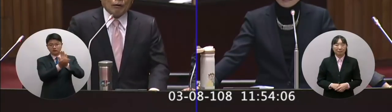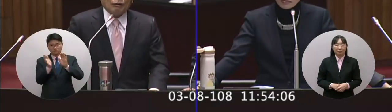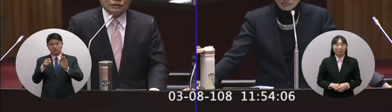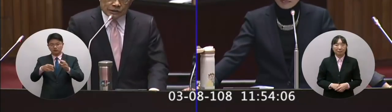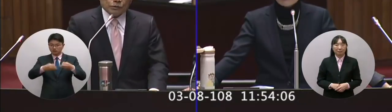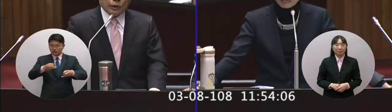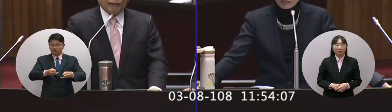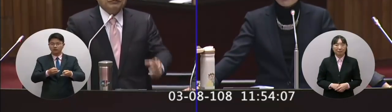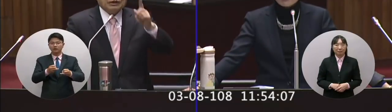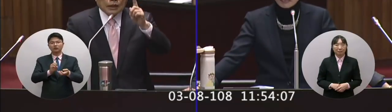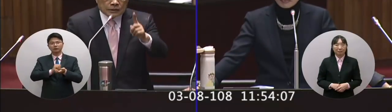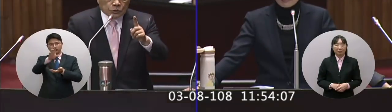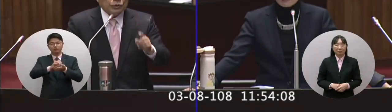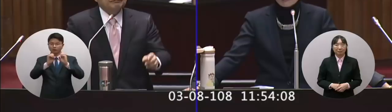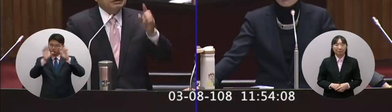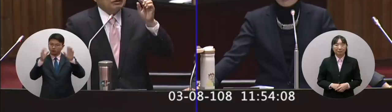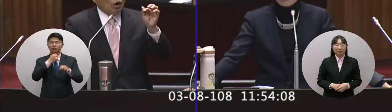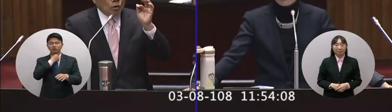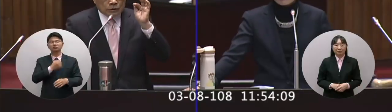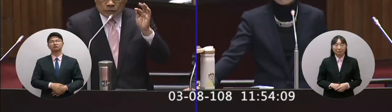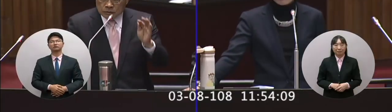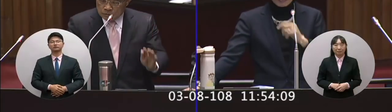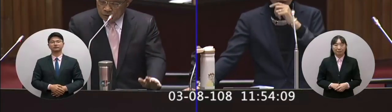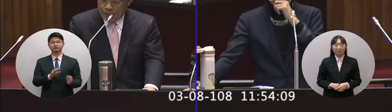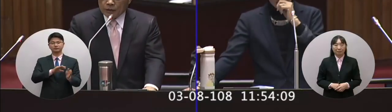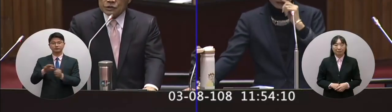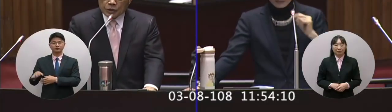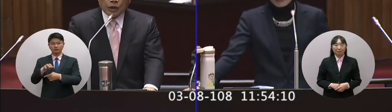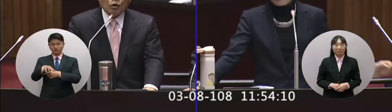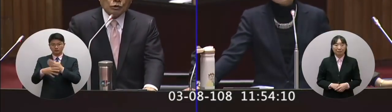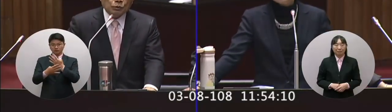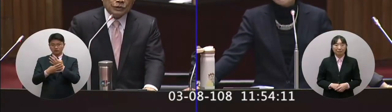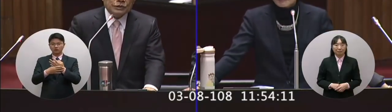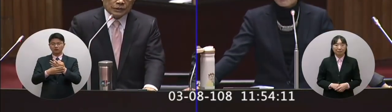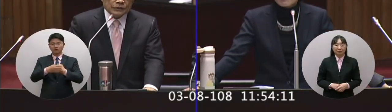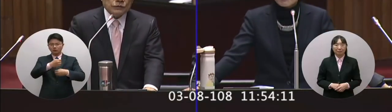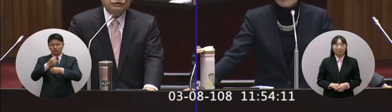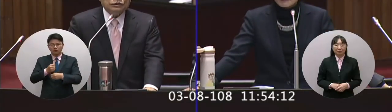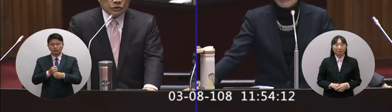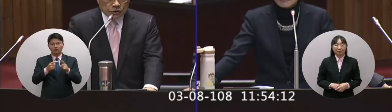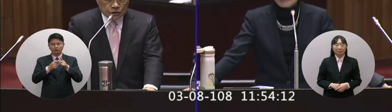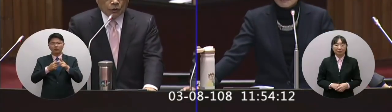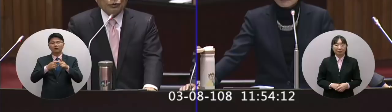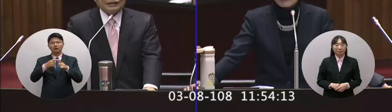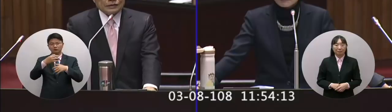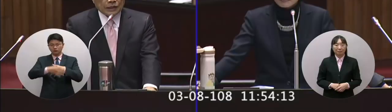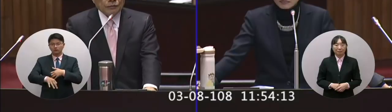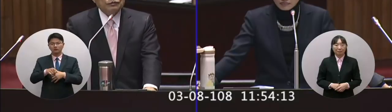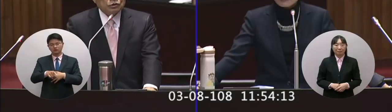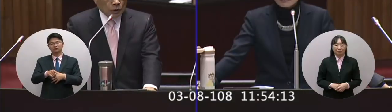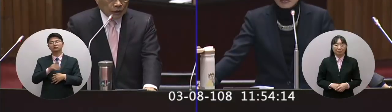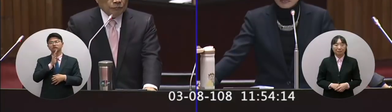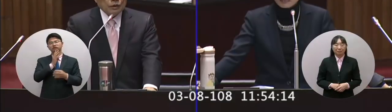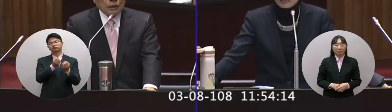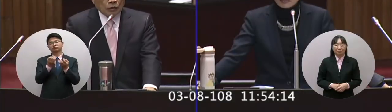向国人报告的记者会。那至于农业缺工的问题，确实是已经有一段时